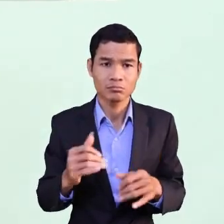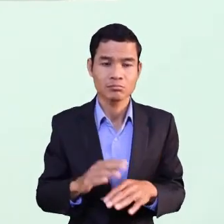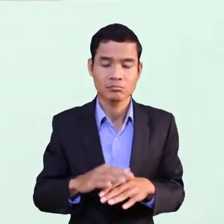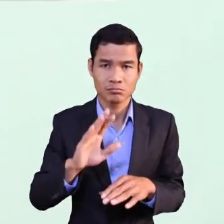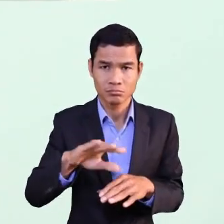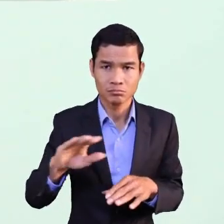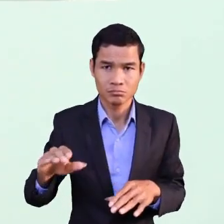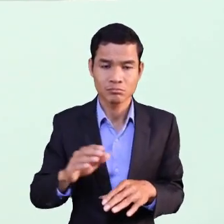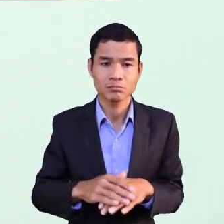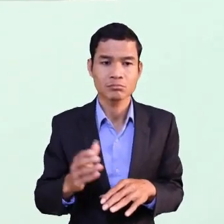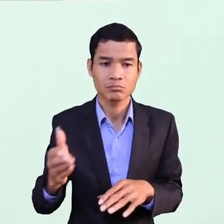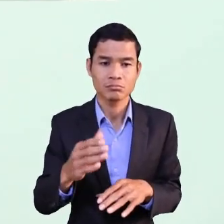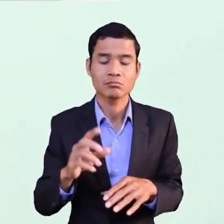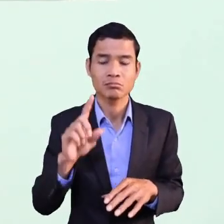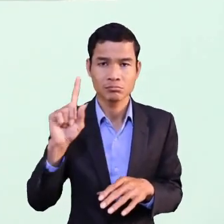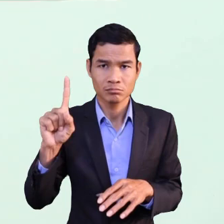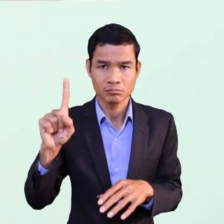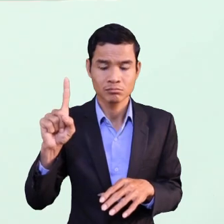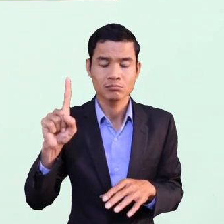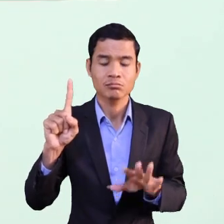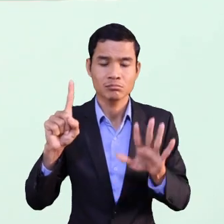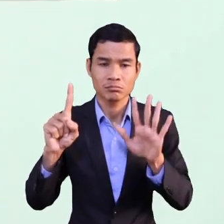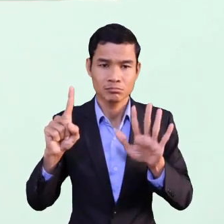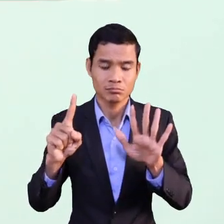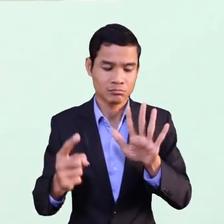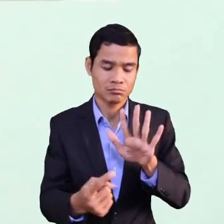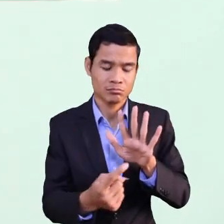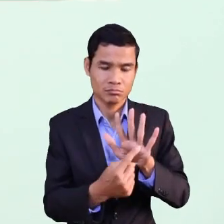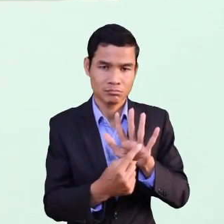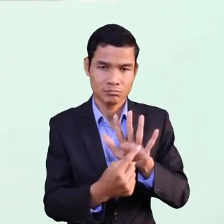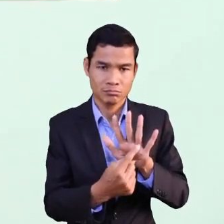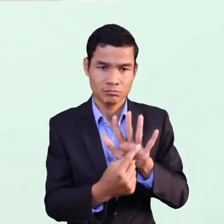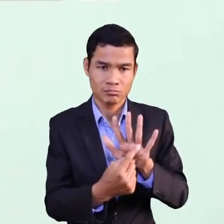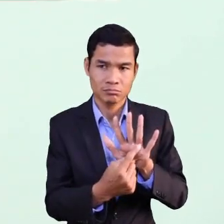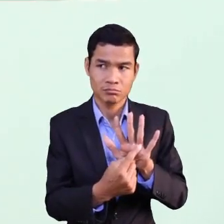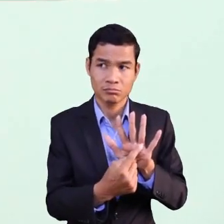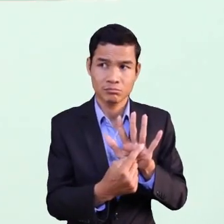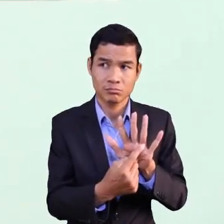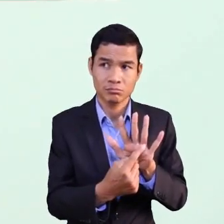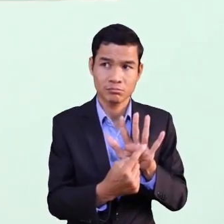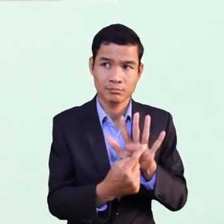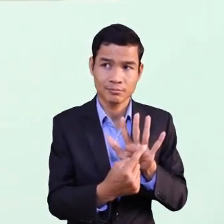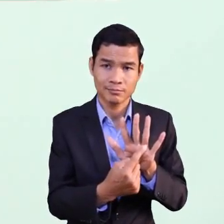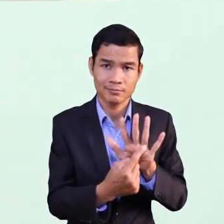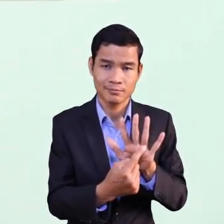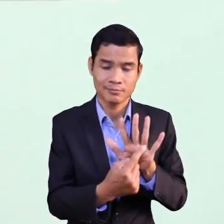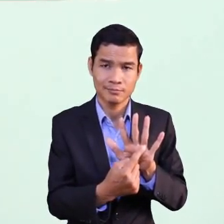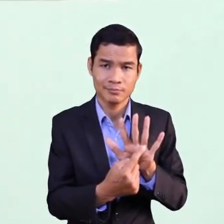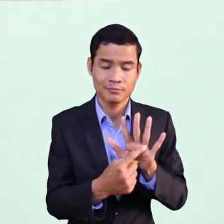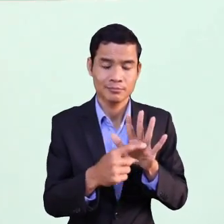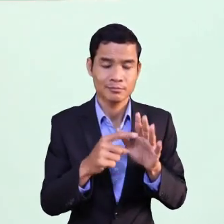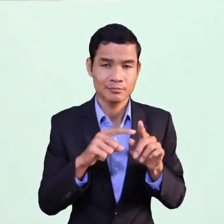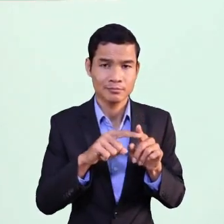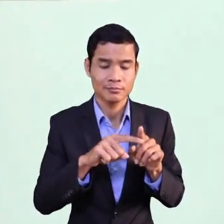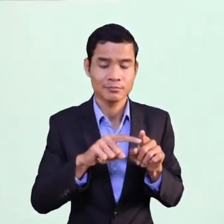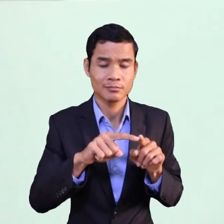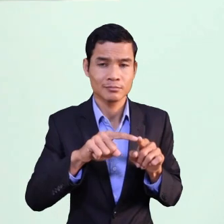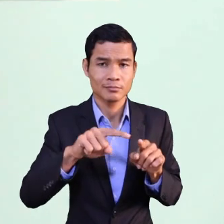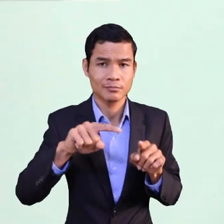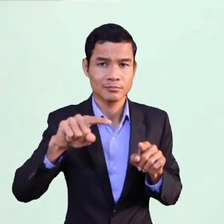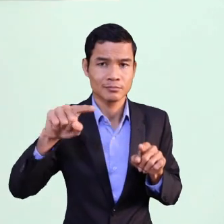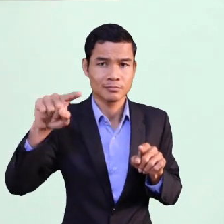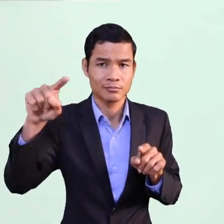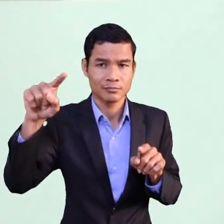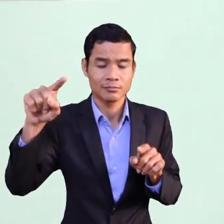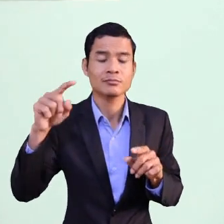ចាអ្នកគ្រូដាក់ចង្អុលដៃឲ្យចំស្រាក់អ៊ូហើយអ្នកគ្រូគូភ្ជា